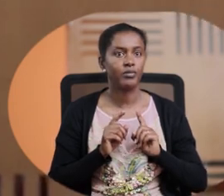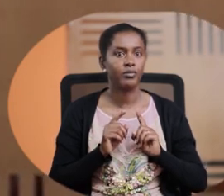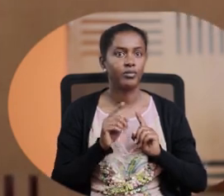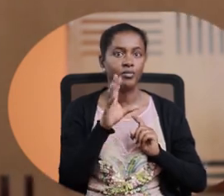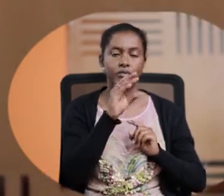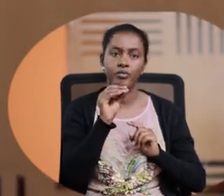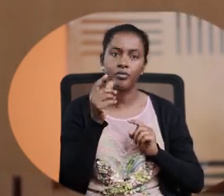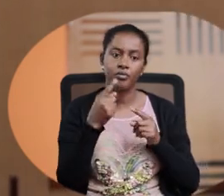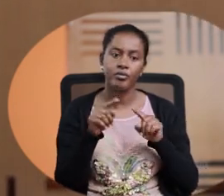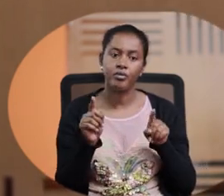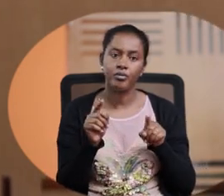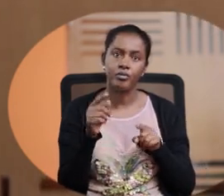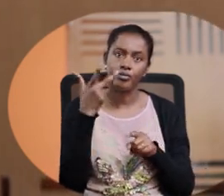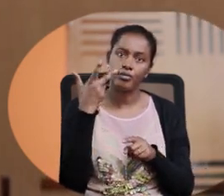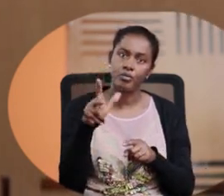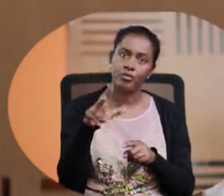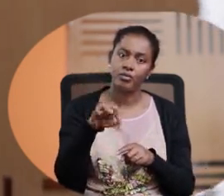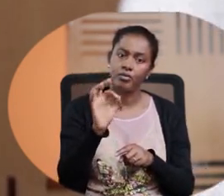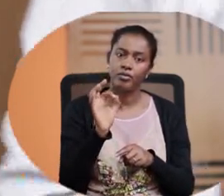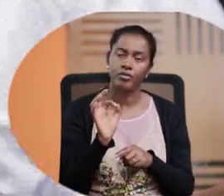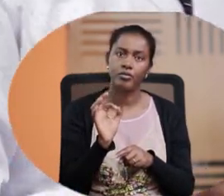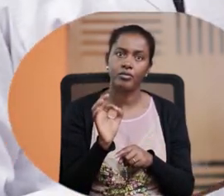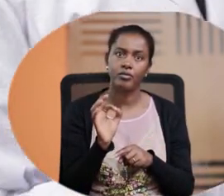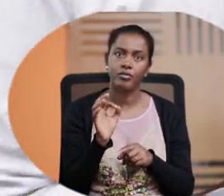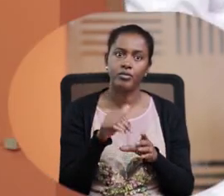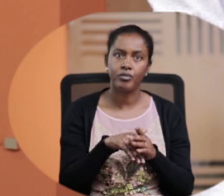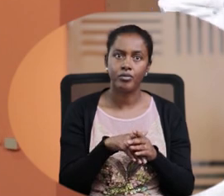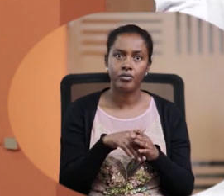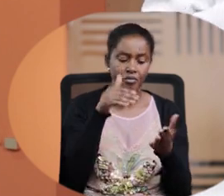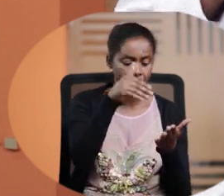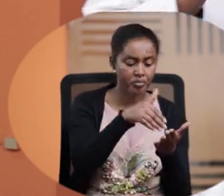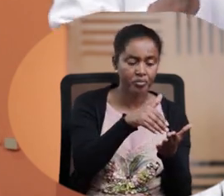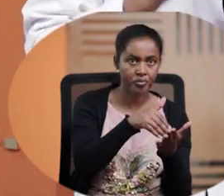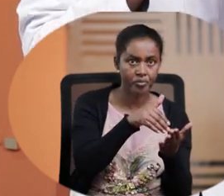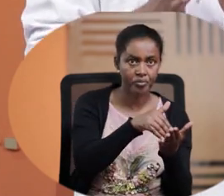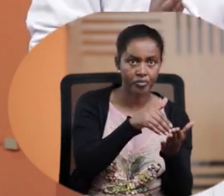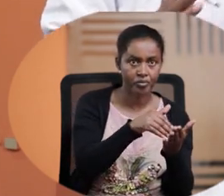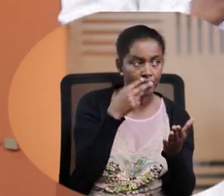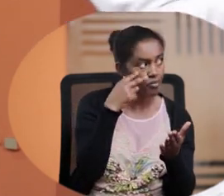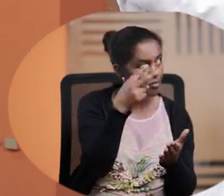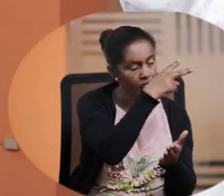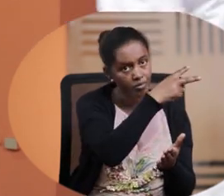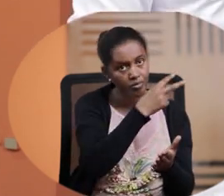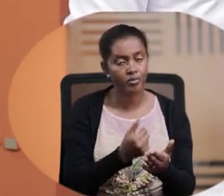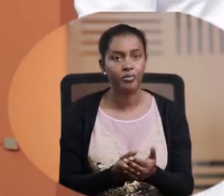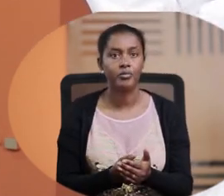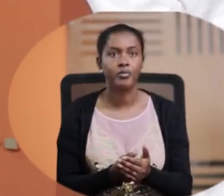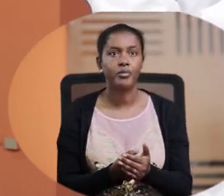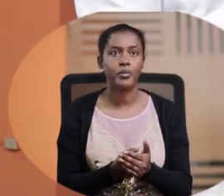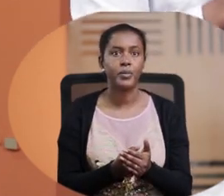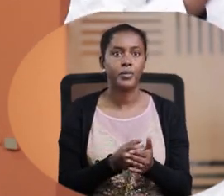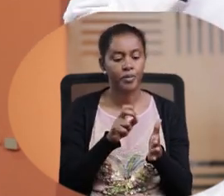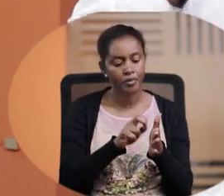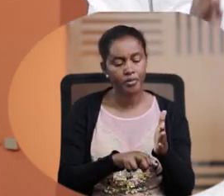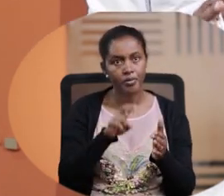kan biraa ammas 13 kan argate achi keessoo jiraate daataan kun amma daataa barattoota qoraman sana yookaan firii isaan